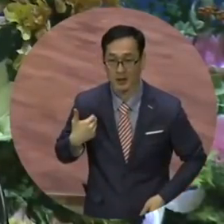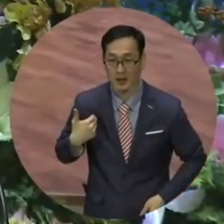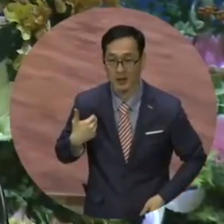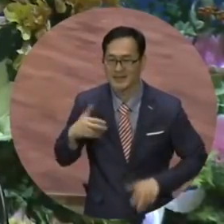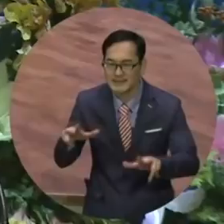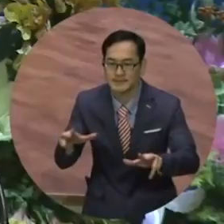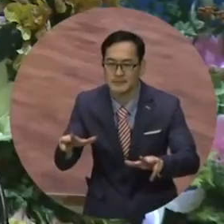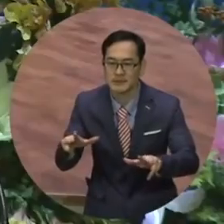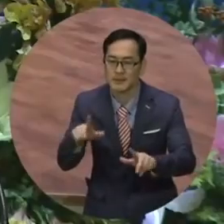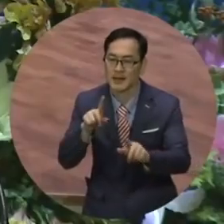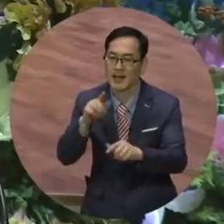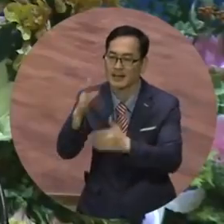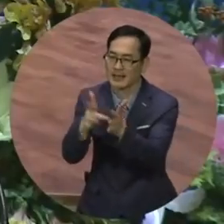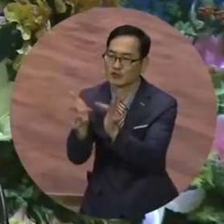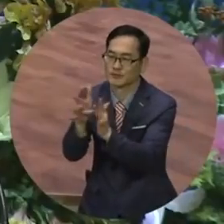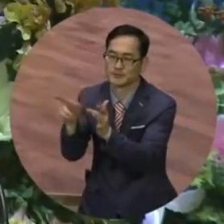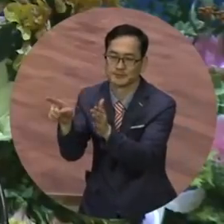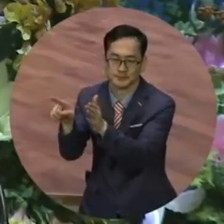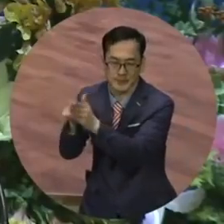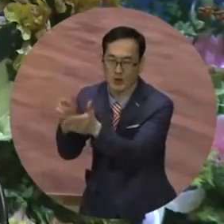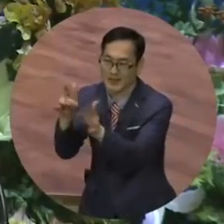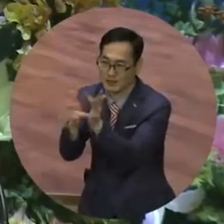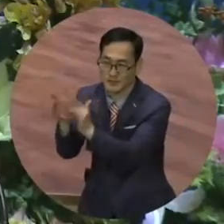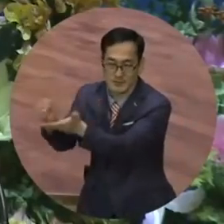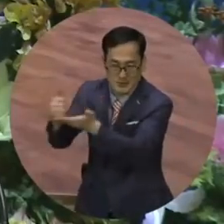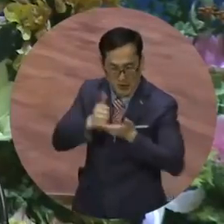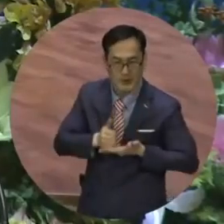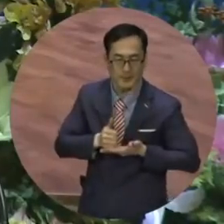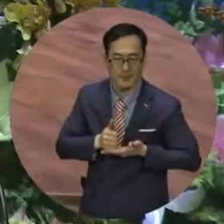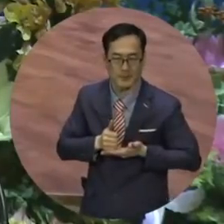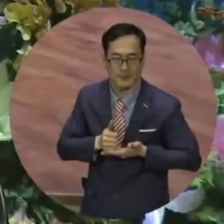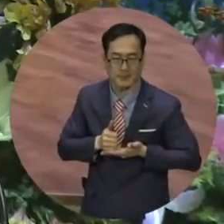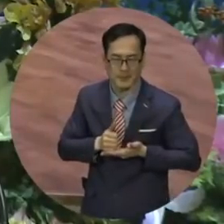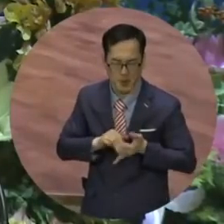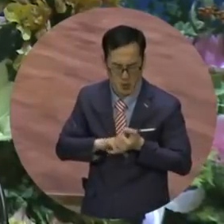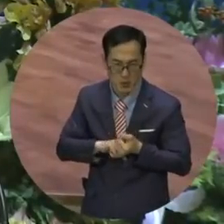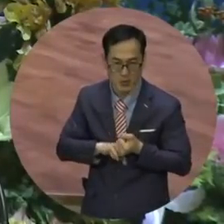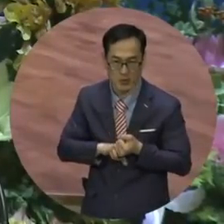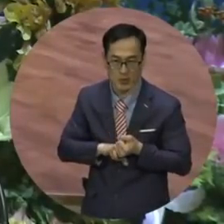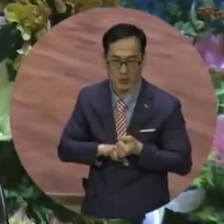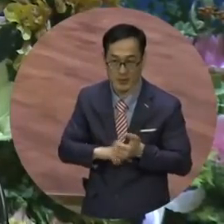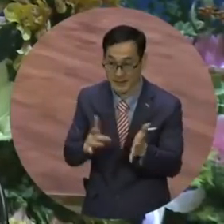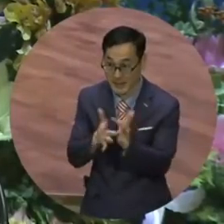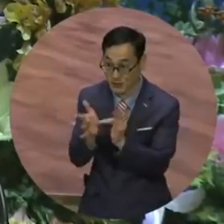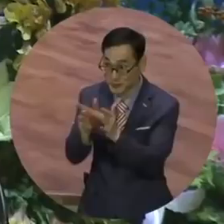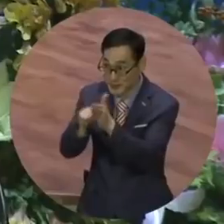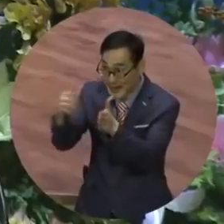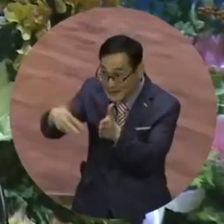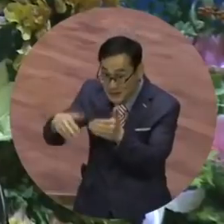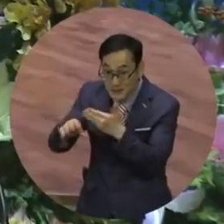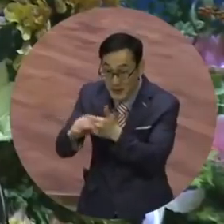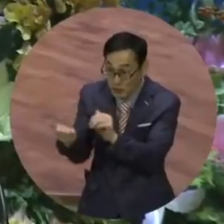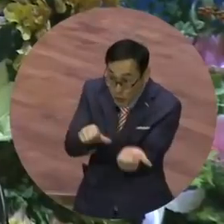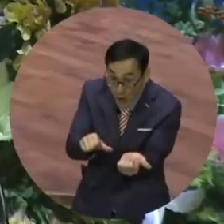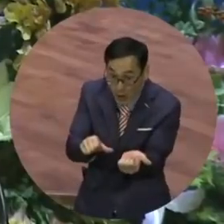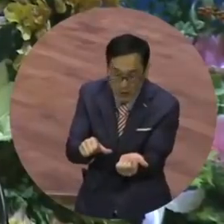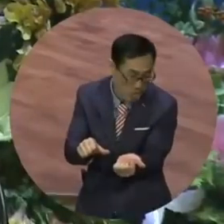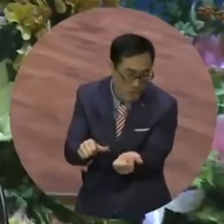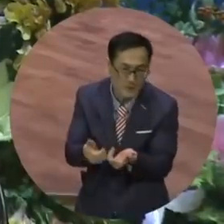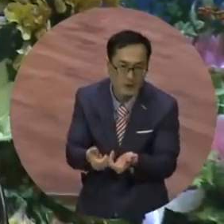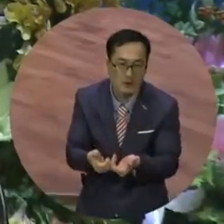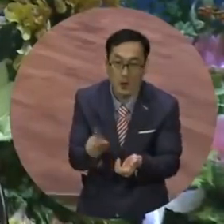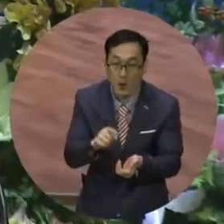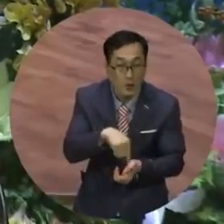몰라. 내일을 몰라. 예수 안 믿으면 당장 지옥 가요. 지금이 중요해. 잠언